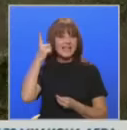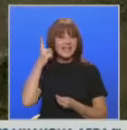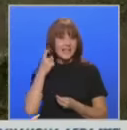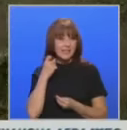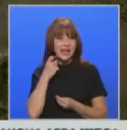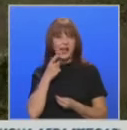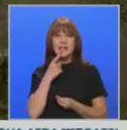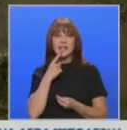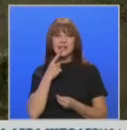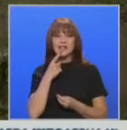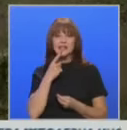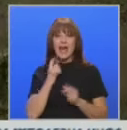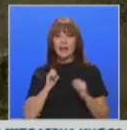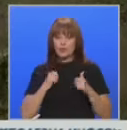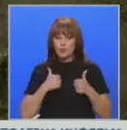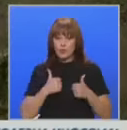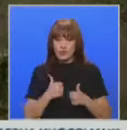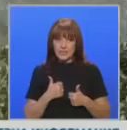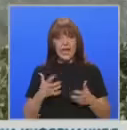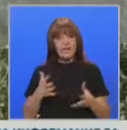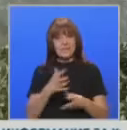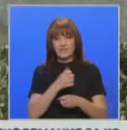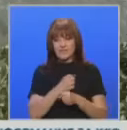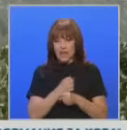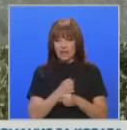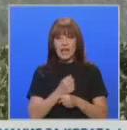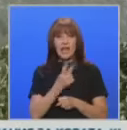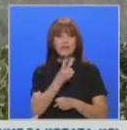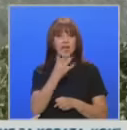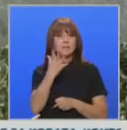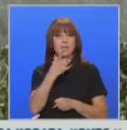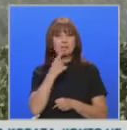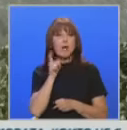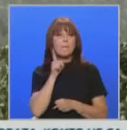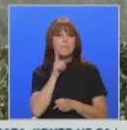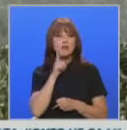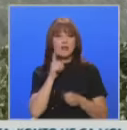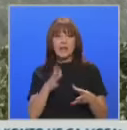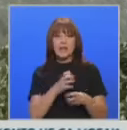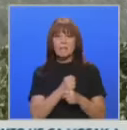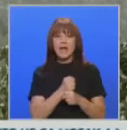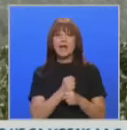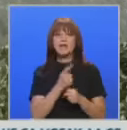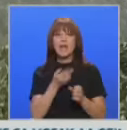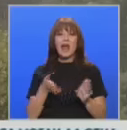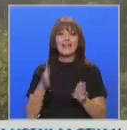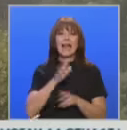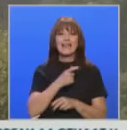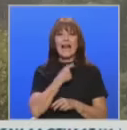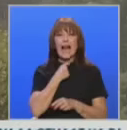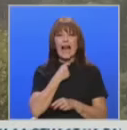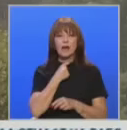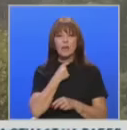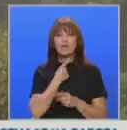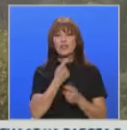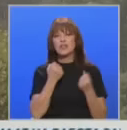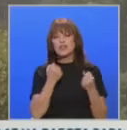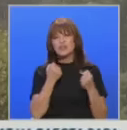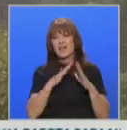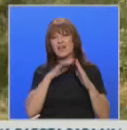е задържан. Това съобщиха от полицията. Късно снощи 25-годишният мъж е бил открит в местност над Карлово, където живее в